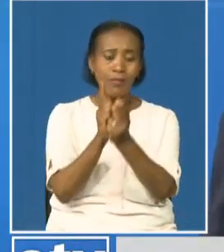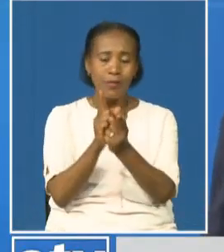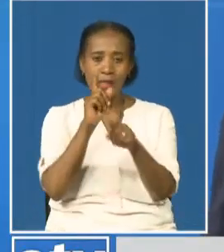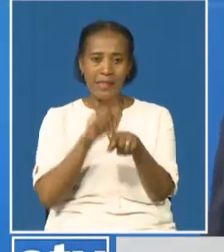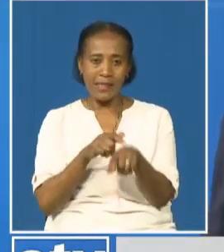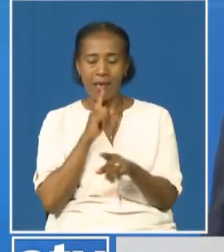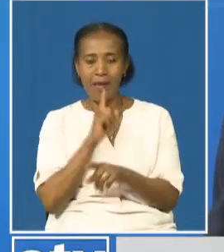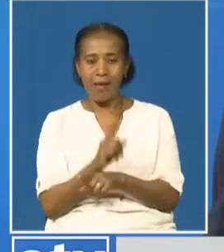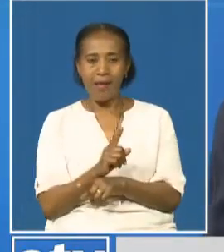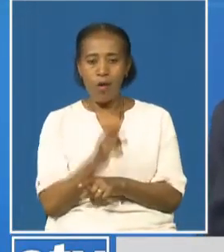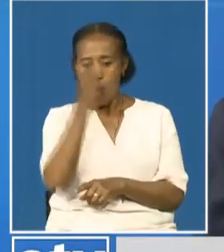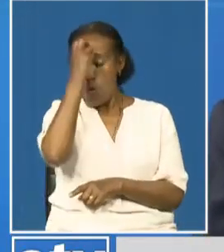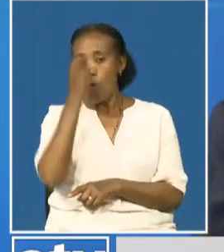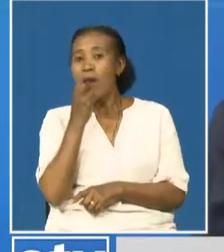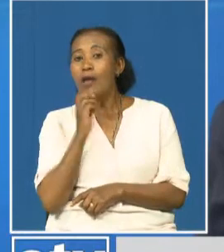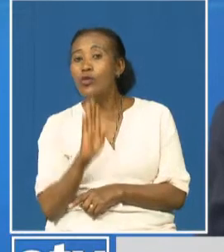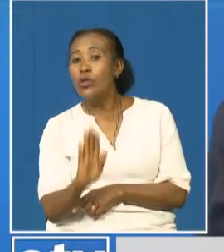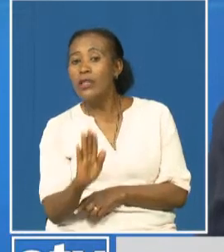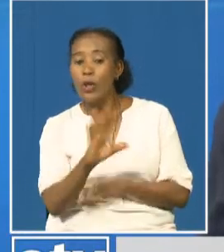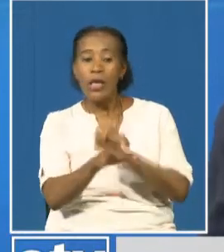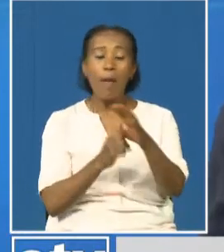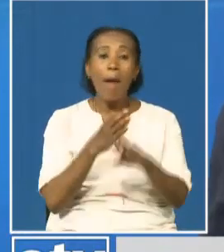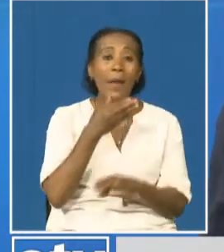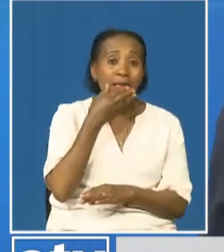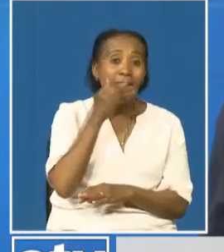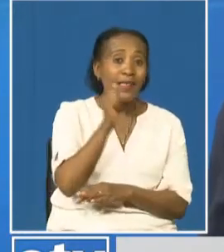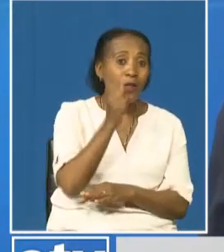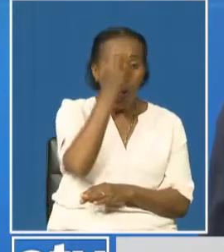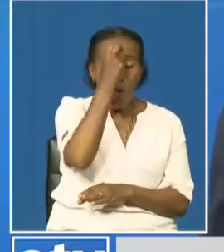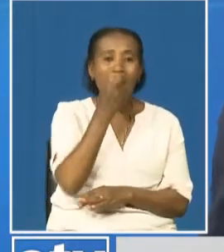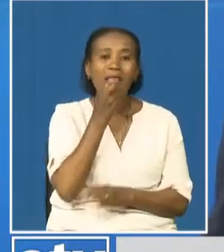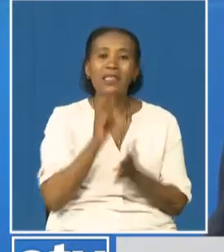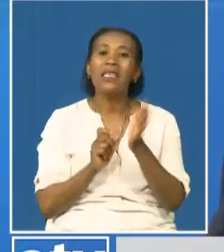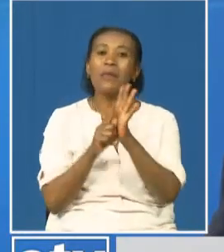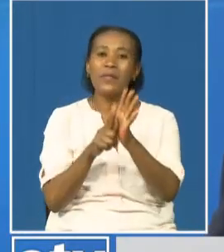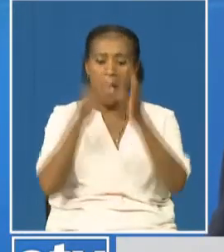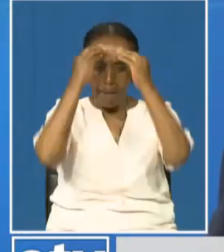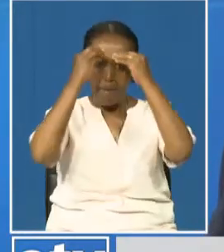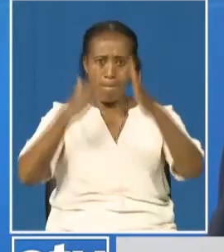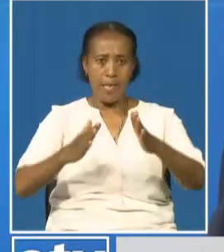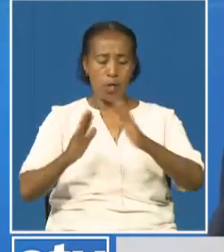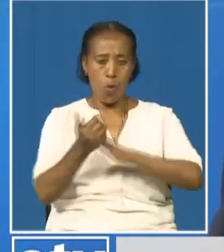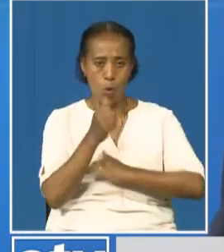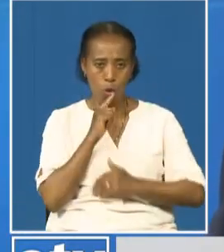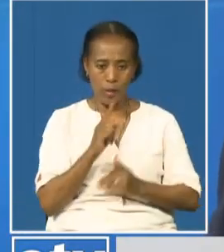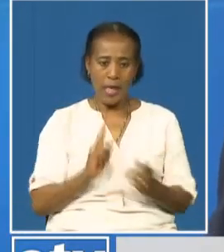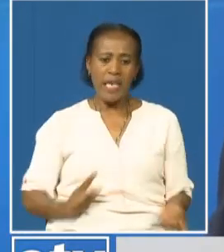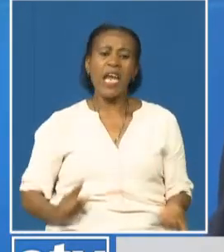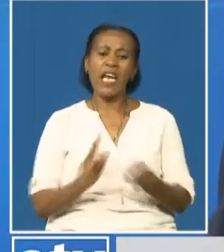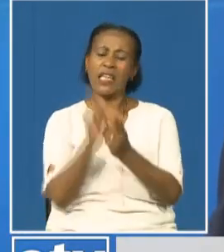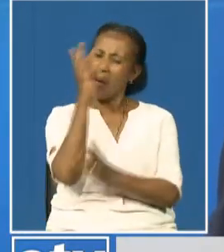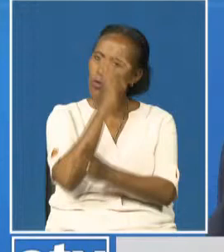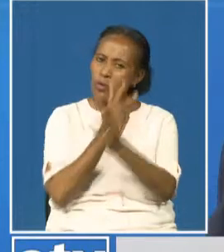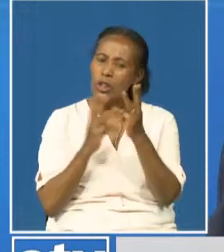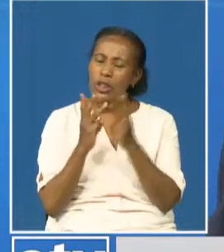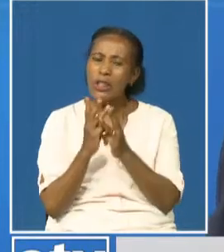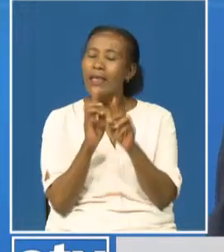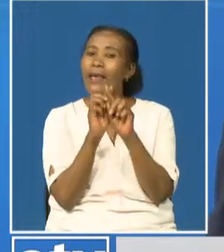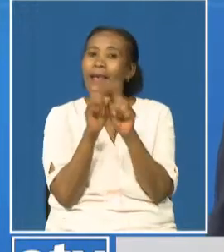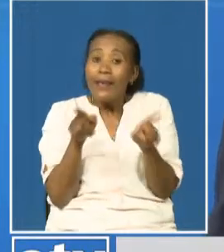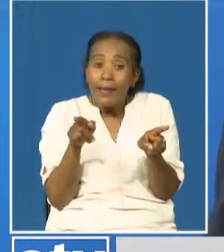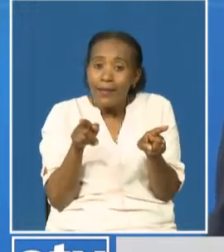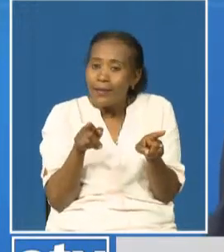ጊዜ ወላጆቻቸውን ከመማከር ወላጃቸው ለምሳሌ መምህር ከሆነ የገጠማቸው ችግር